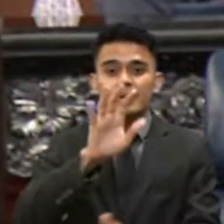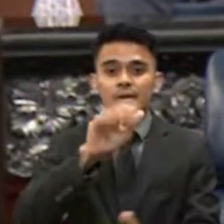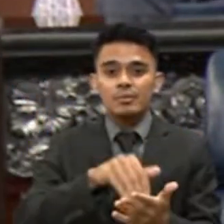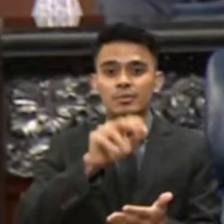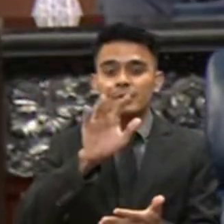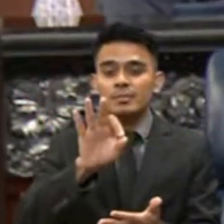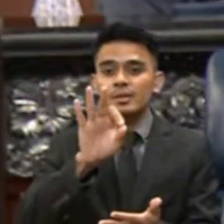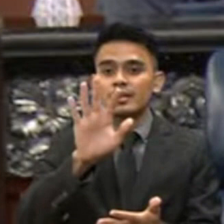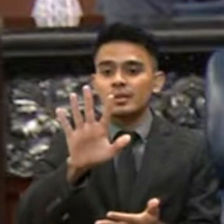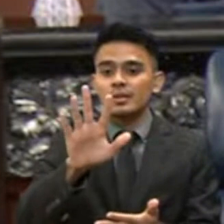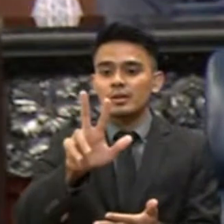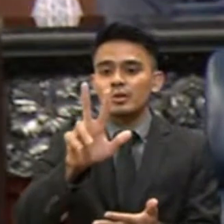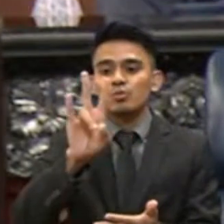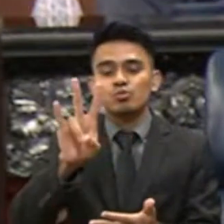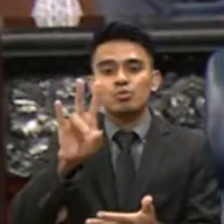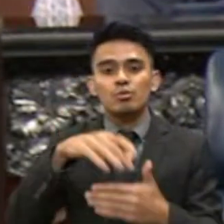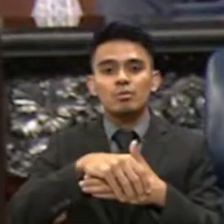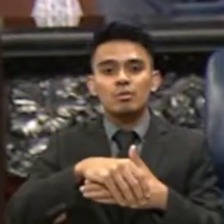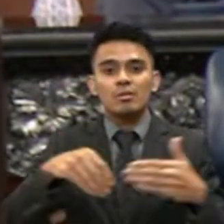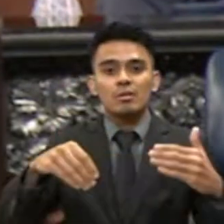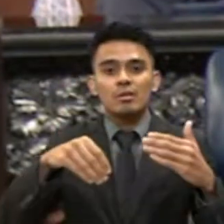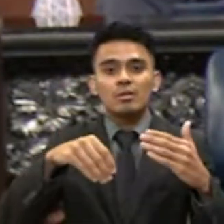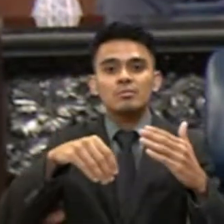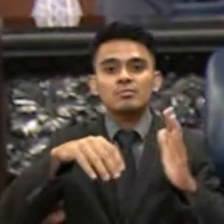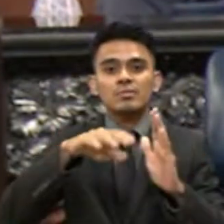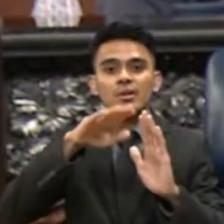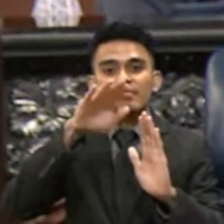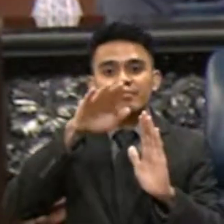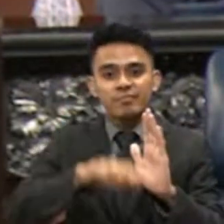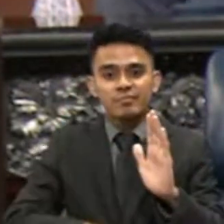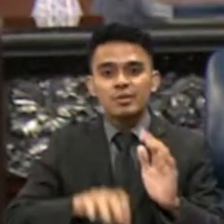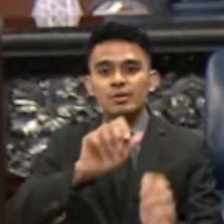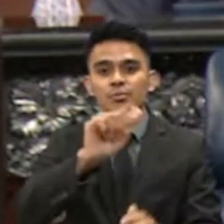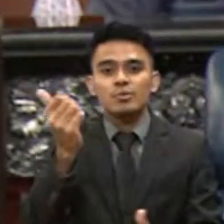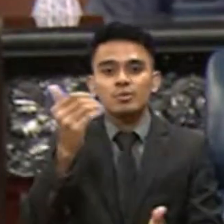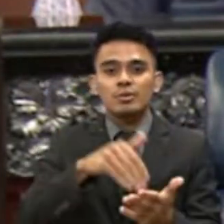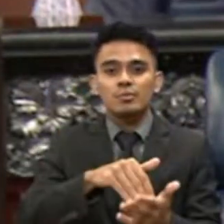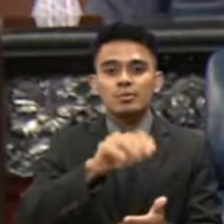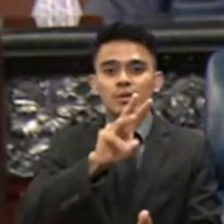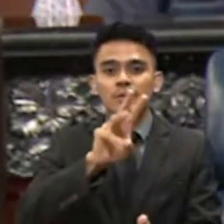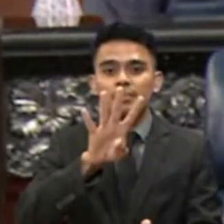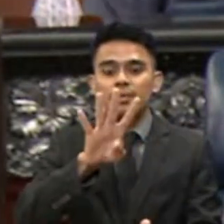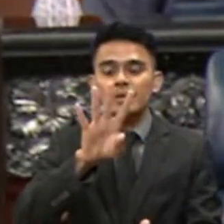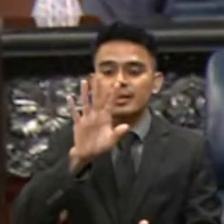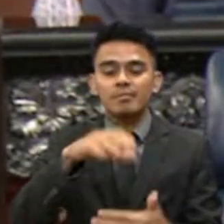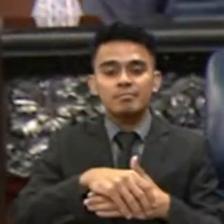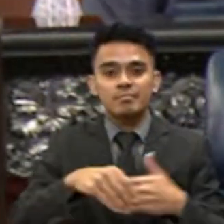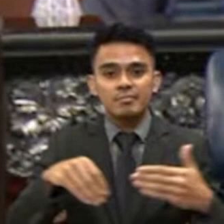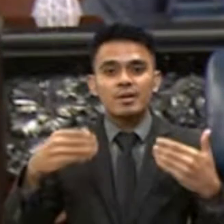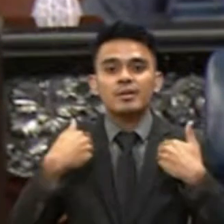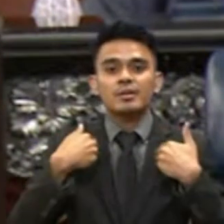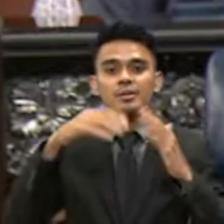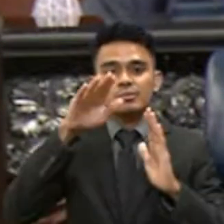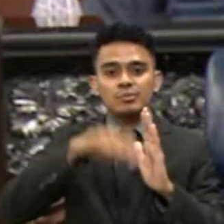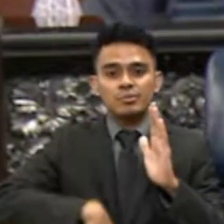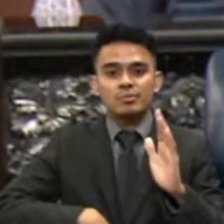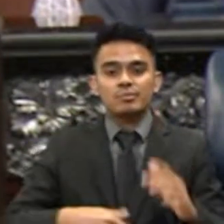4937 Ringgit menurun 10.604 Ringgit turun